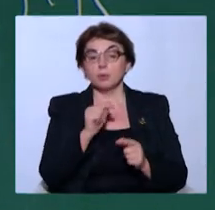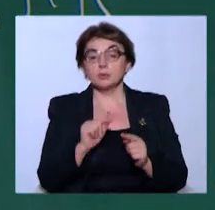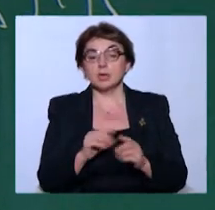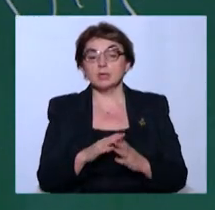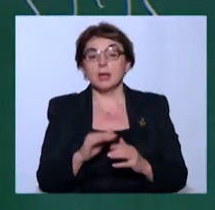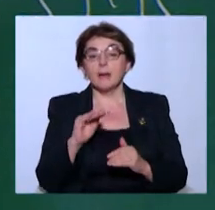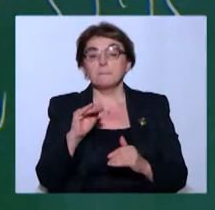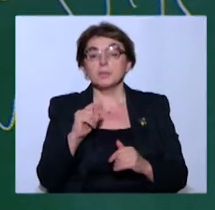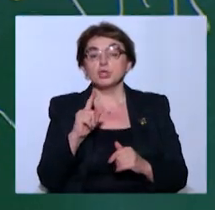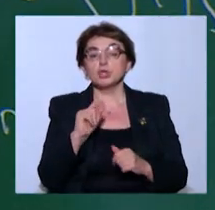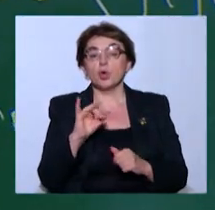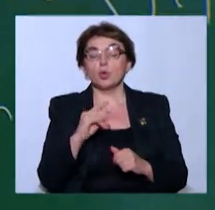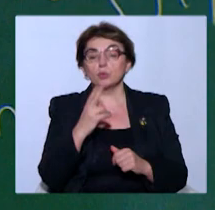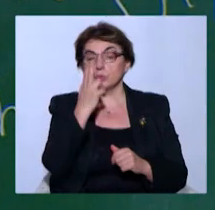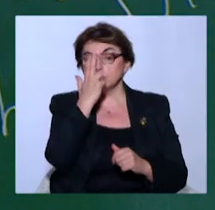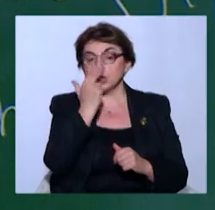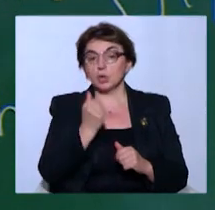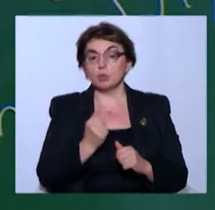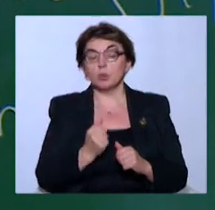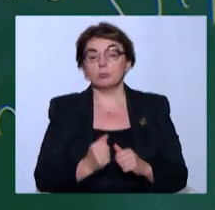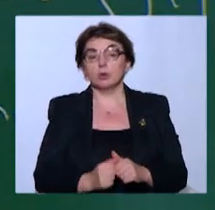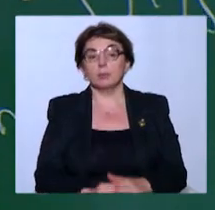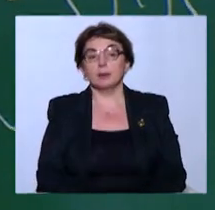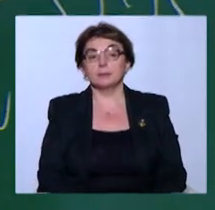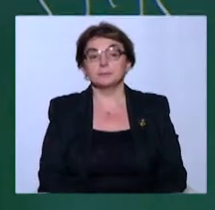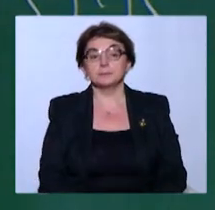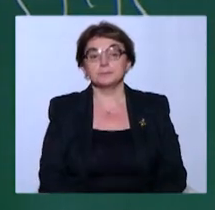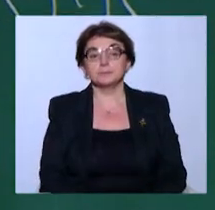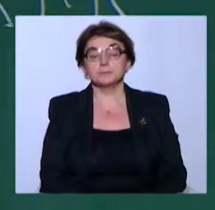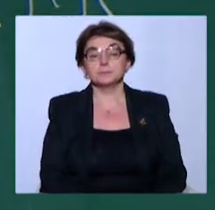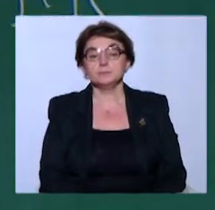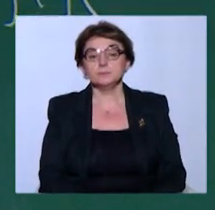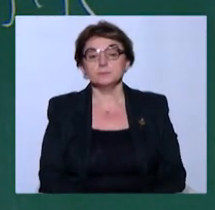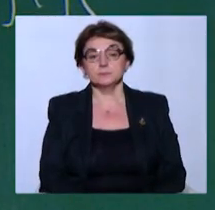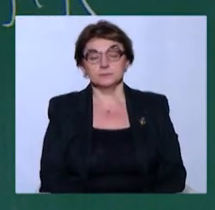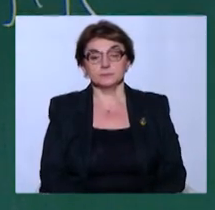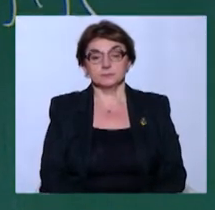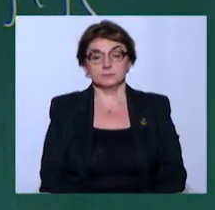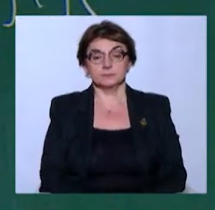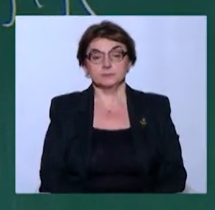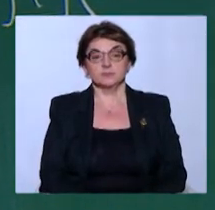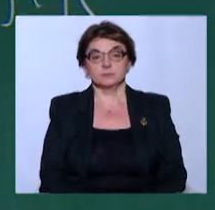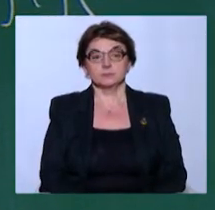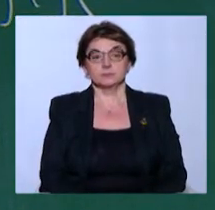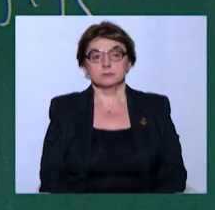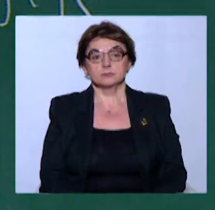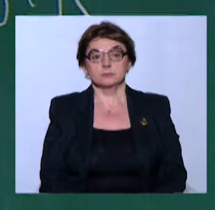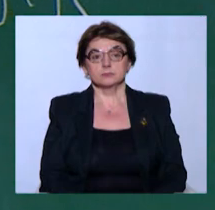ორგანიზმისათვის, რადგან გარემო არის მუდმივად ცვალებადი. ორგანიზმი ფიზიოლოგიური შეგუებულობის